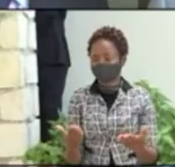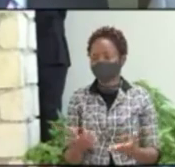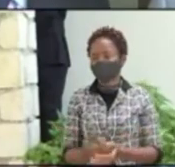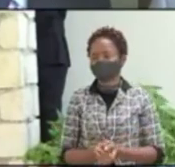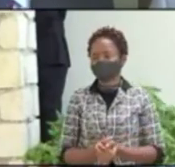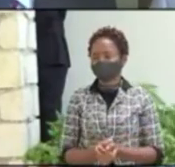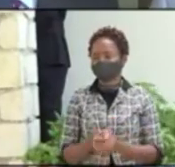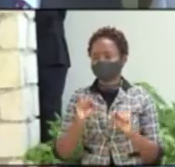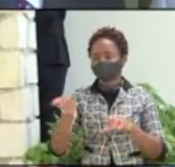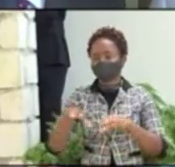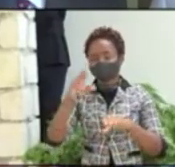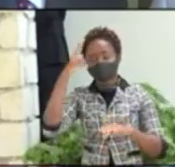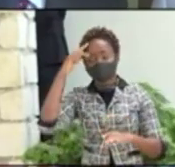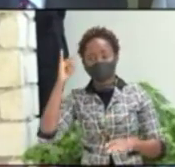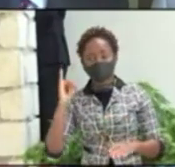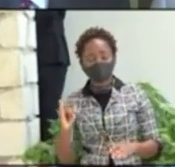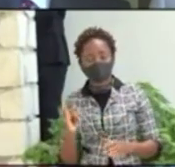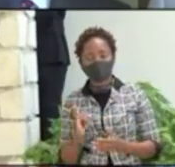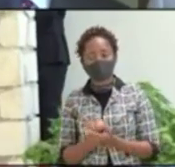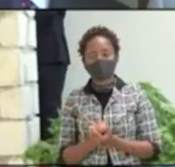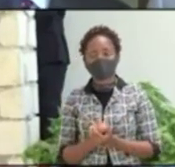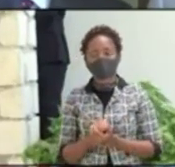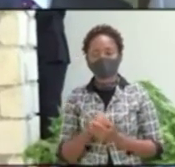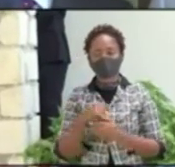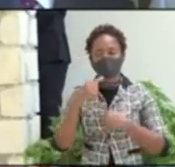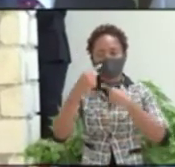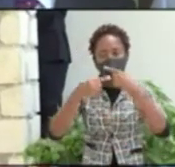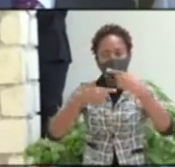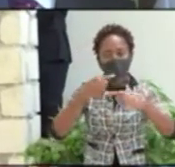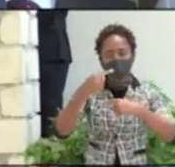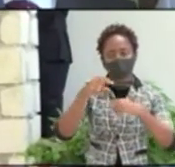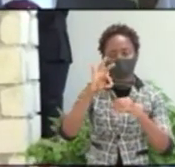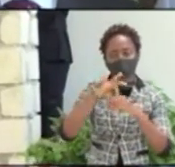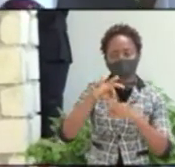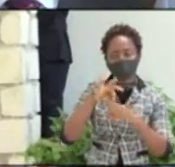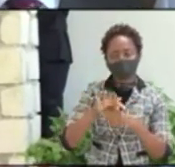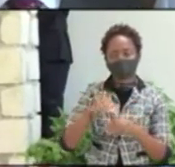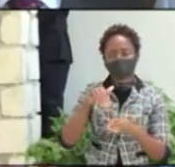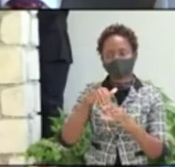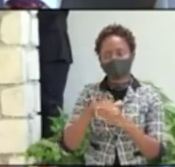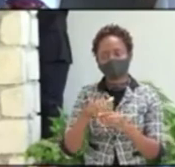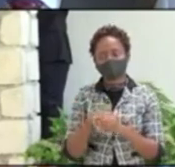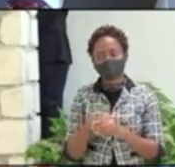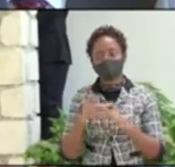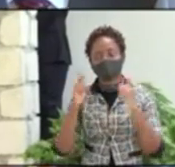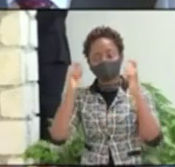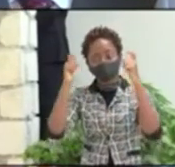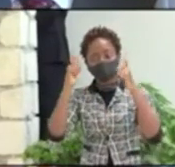que Haïtiens qui prennent voter, et dans le référendum,